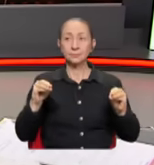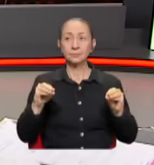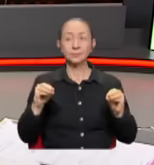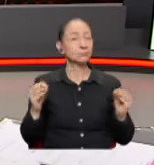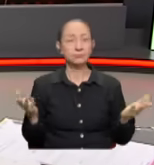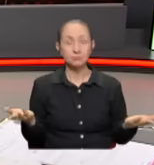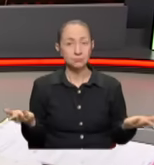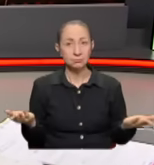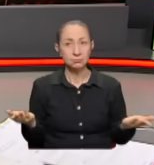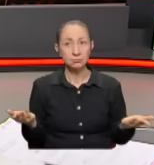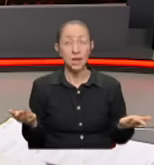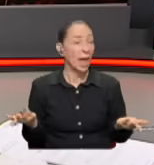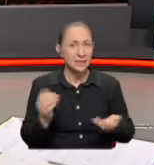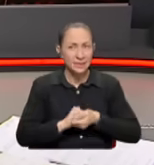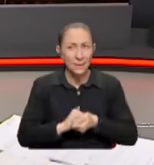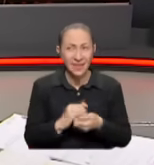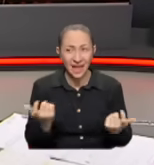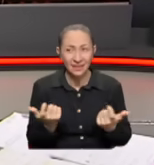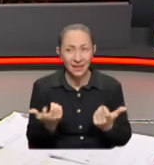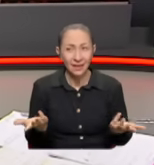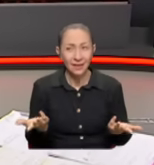kapattırılmış. Samimiyet nerede?